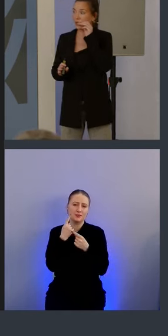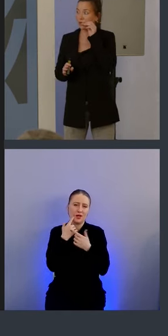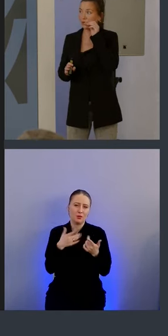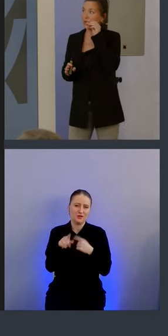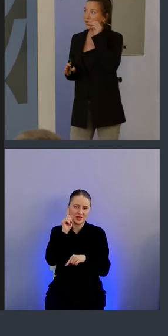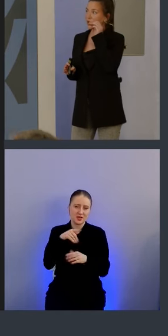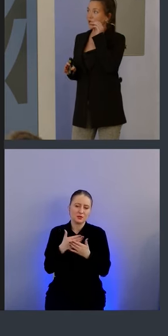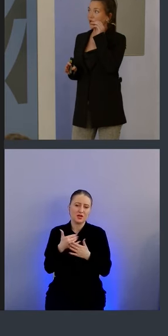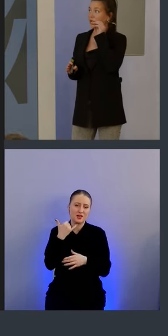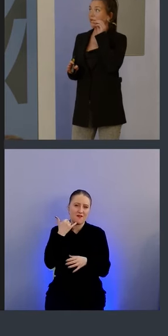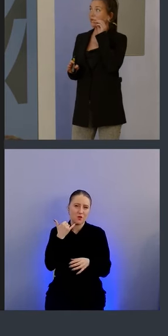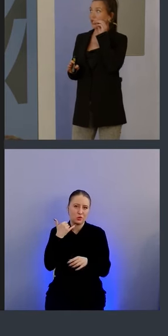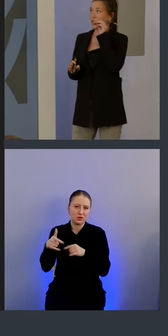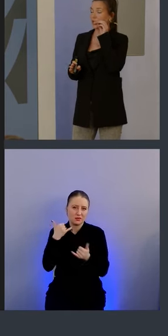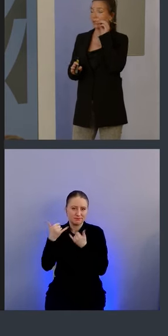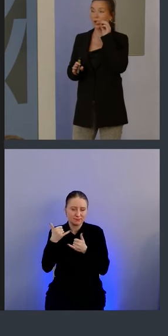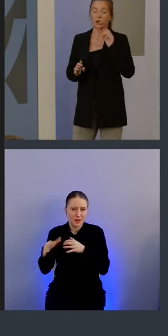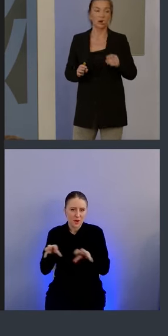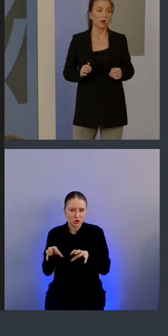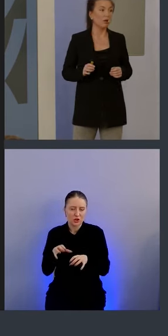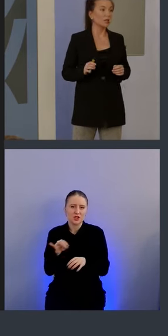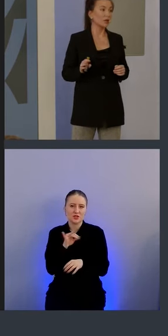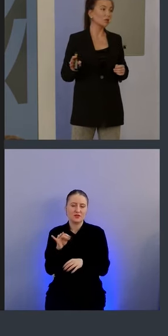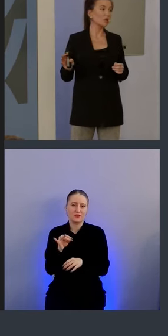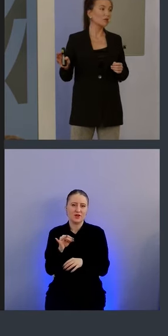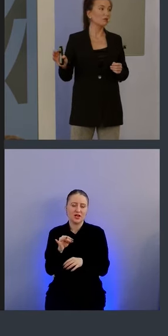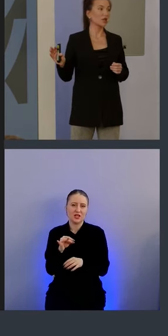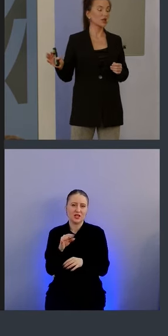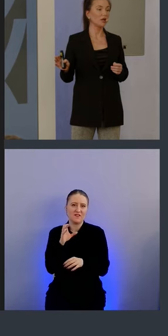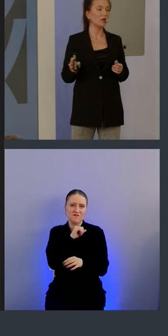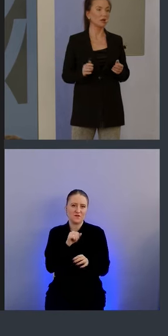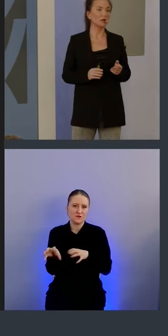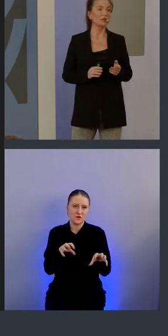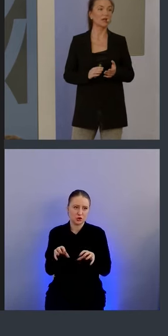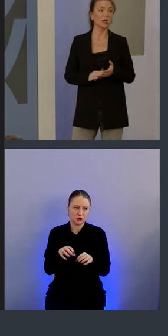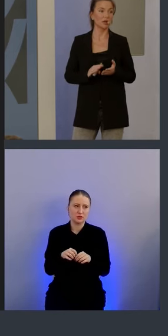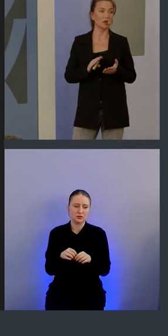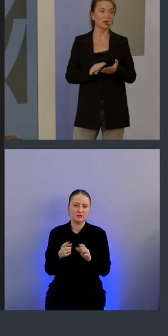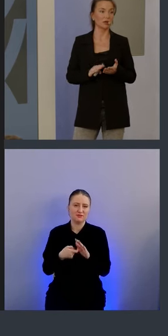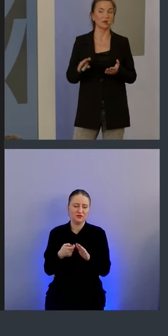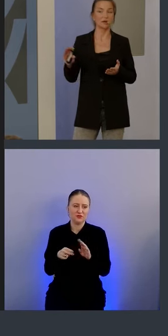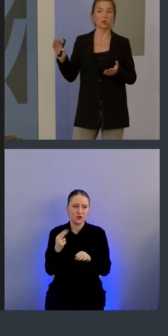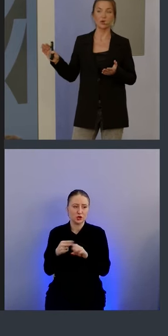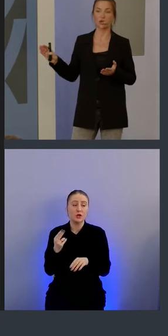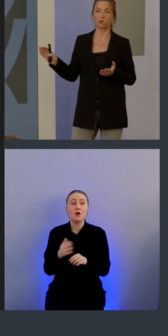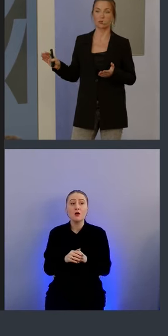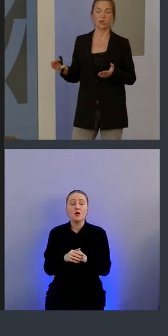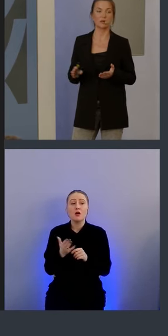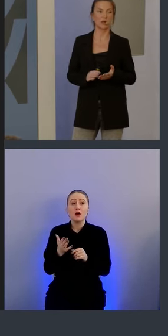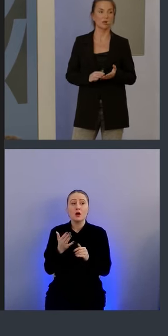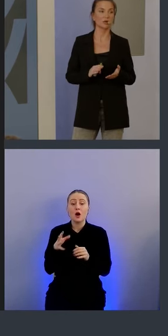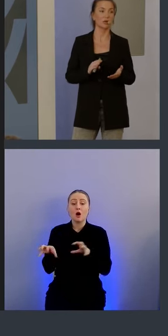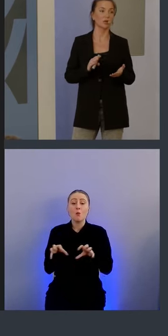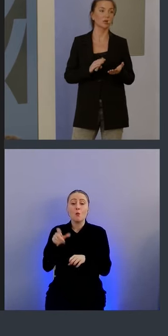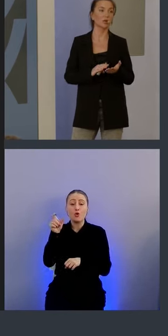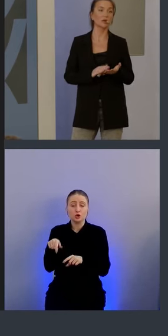это телефонное мошенничество и фишинг. По сути, мошенник в данном случае у нас